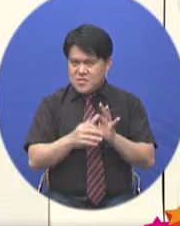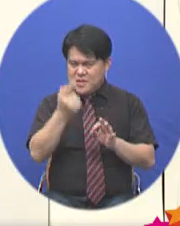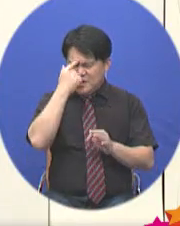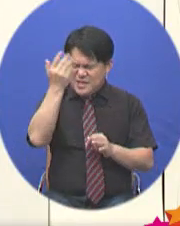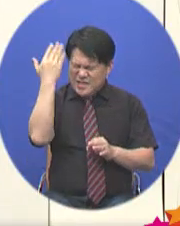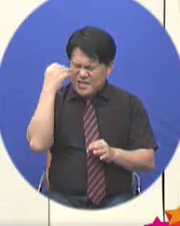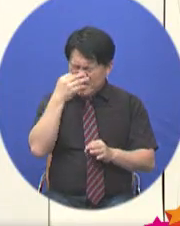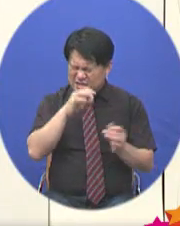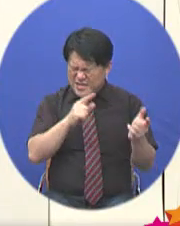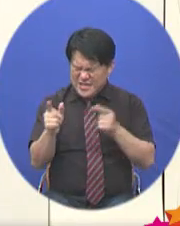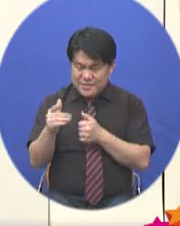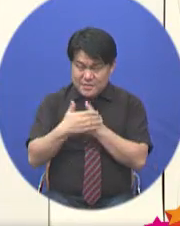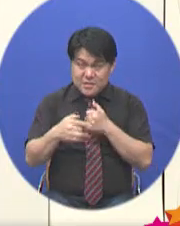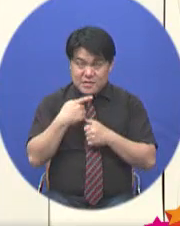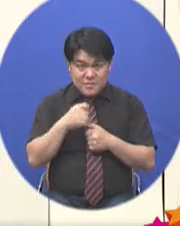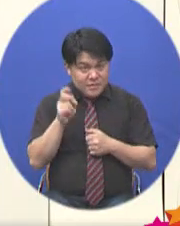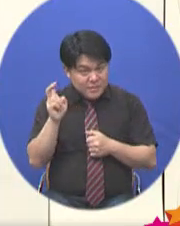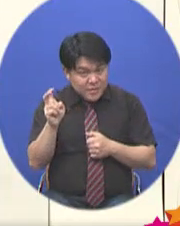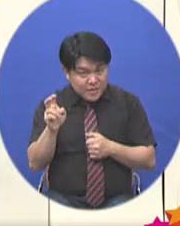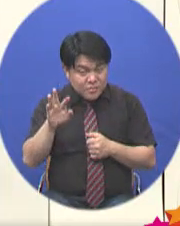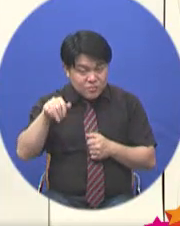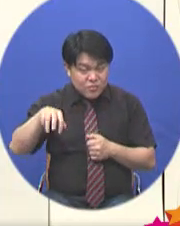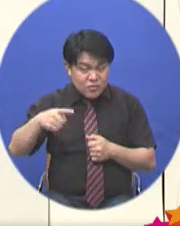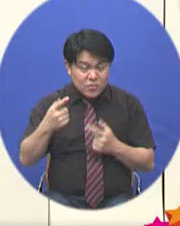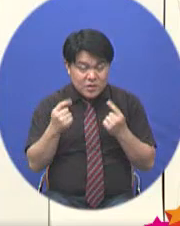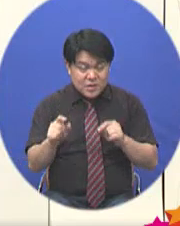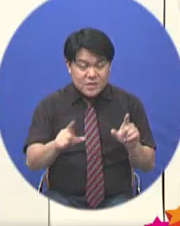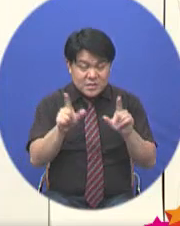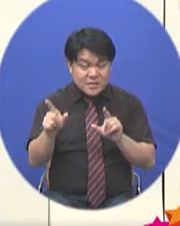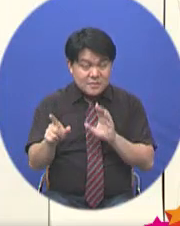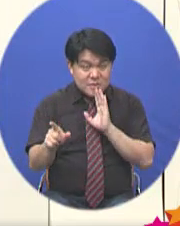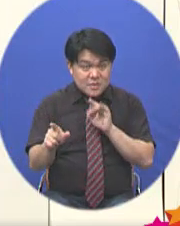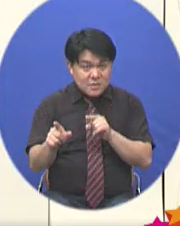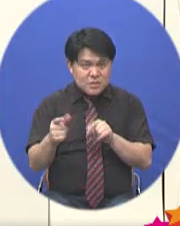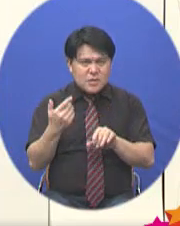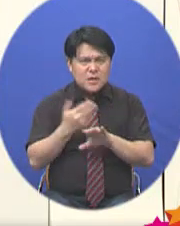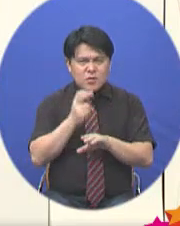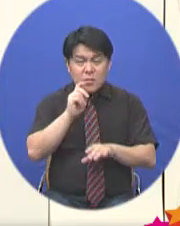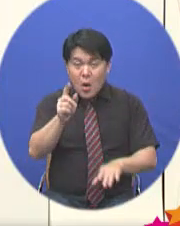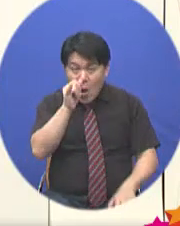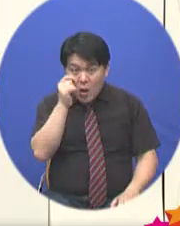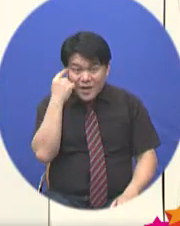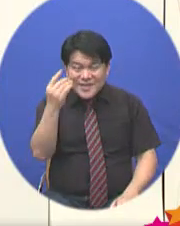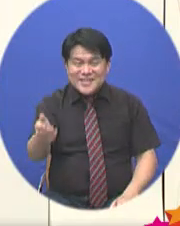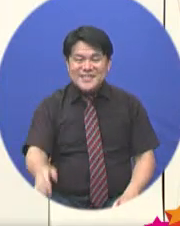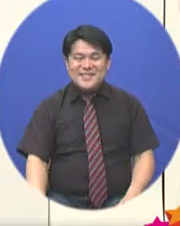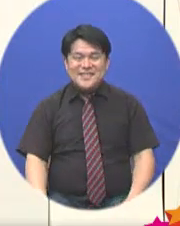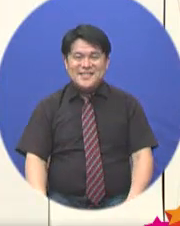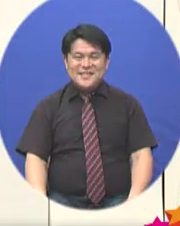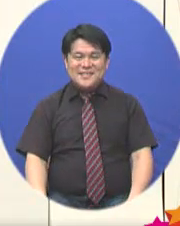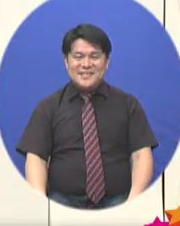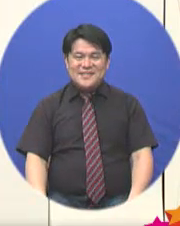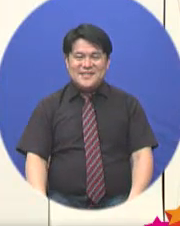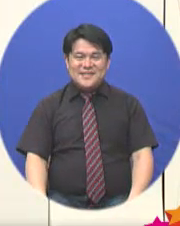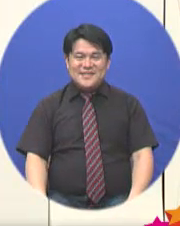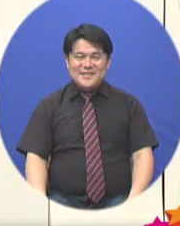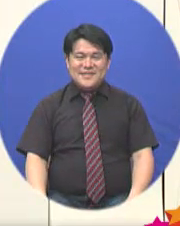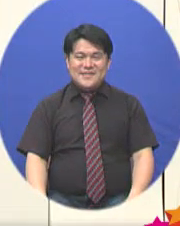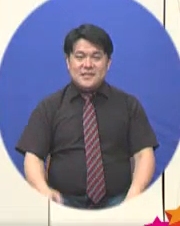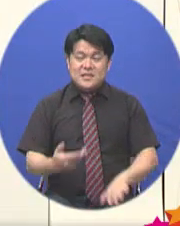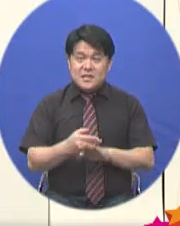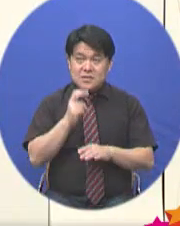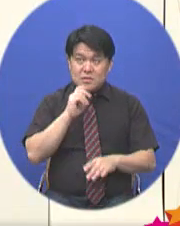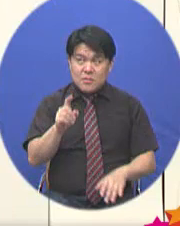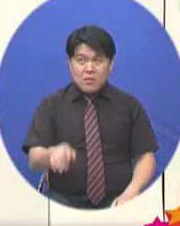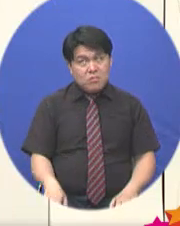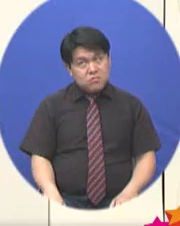옛날에 그 힘들었을 때 달래던 노래가 부처 같은 인생 말고 다른 노래는 어떤 걸로 마음을 달랬습니까? 아, 다른